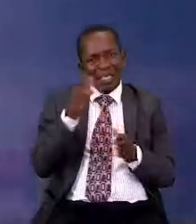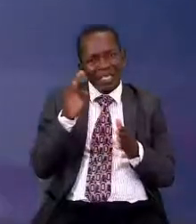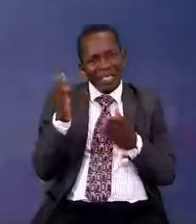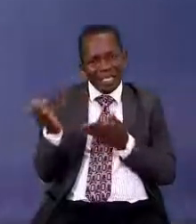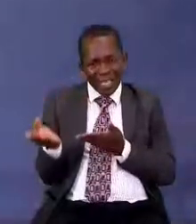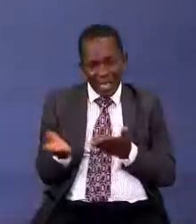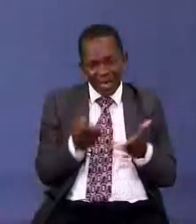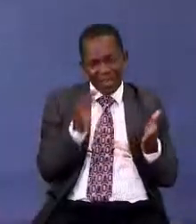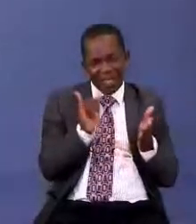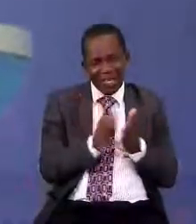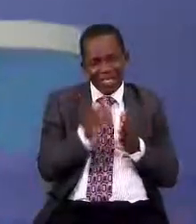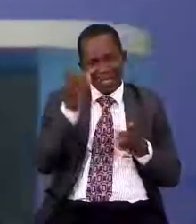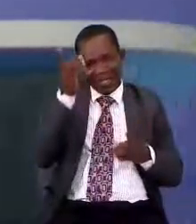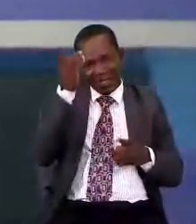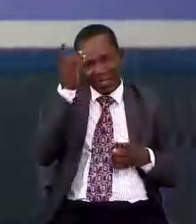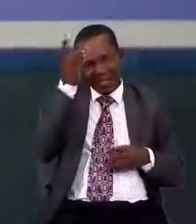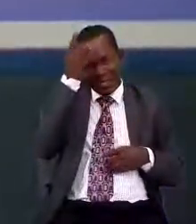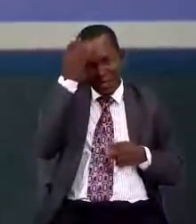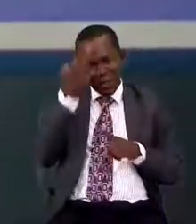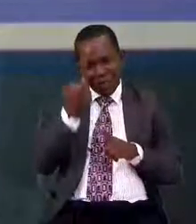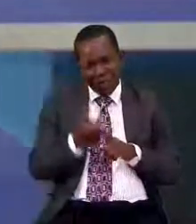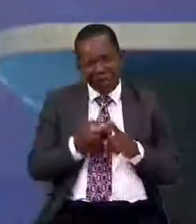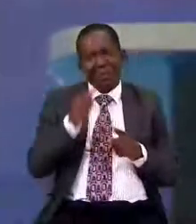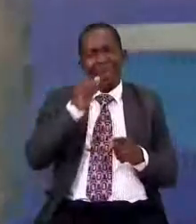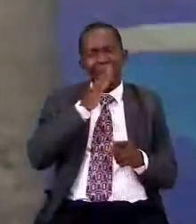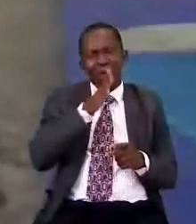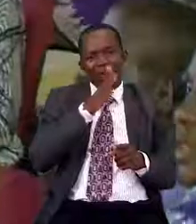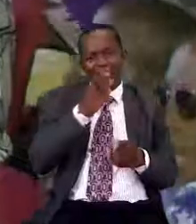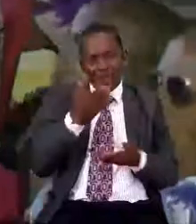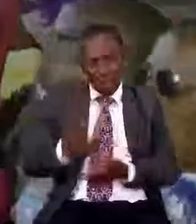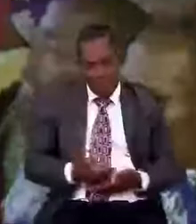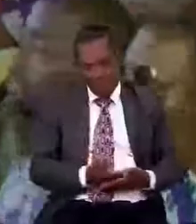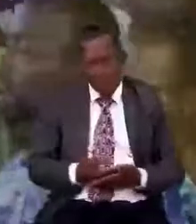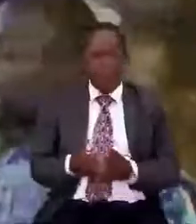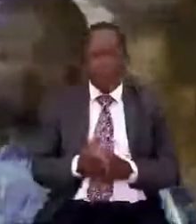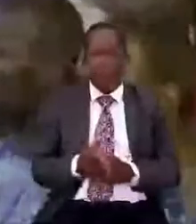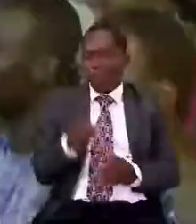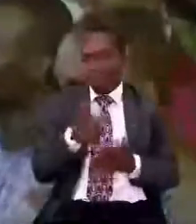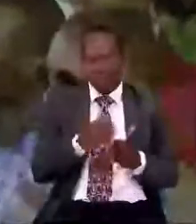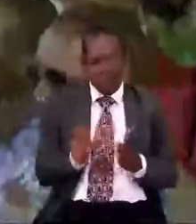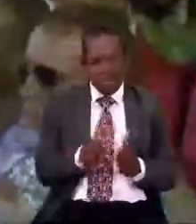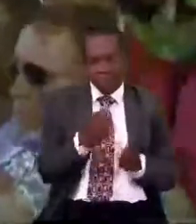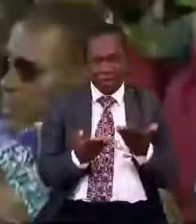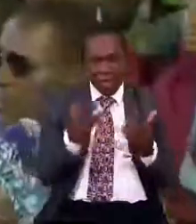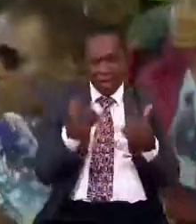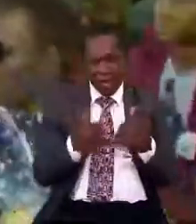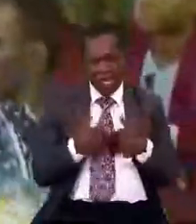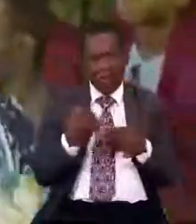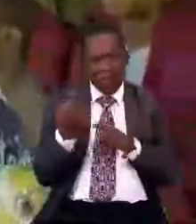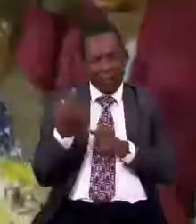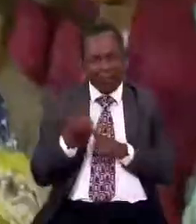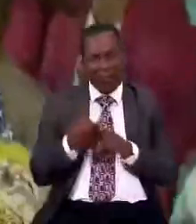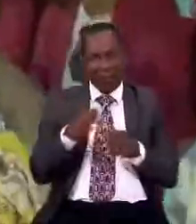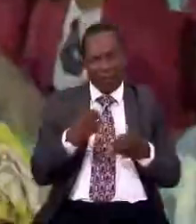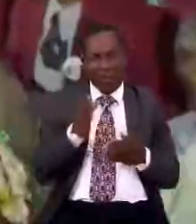problème. Quel que soit ce que vous avez eu de naissance, ce jour, ce soir, c'est le